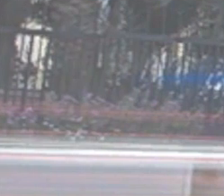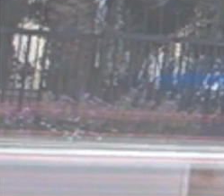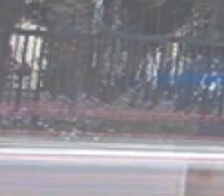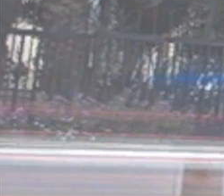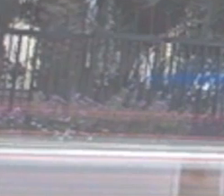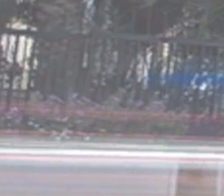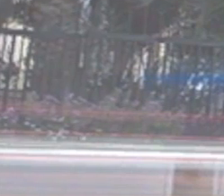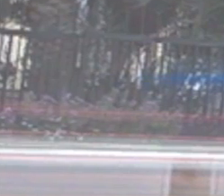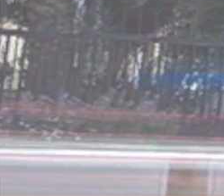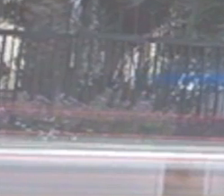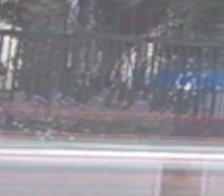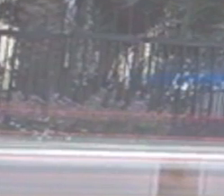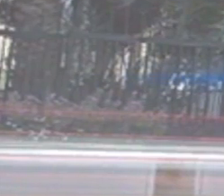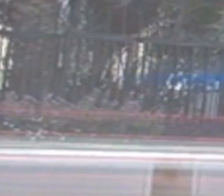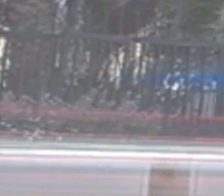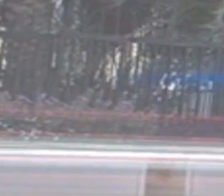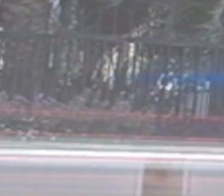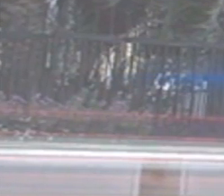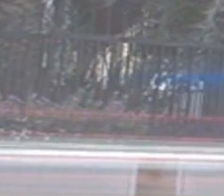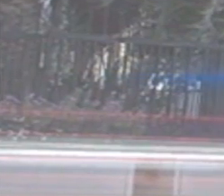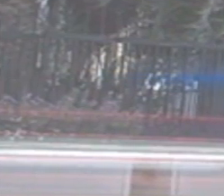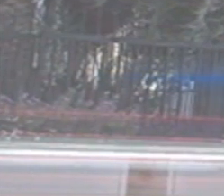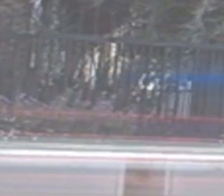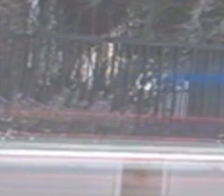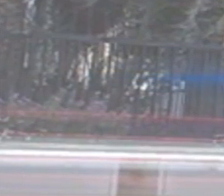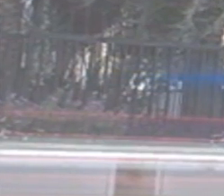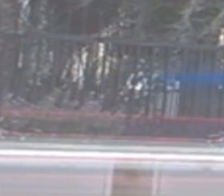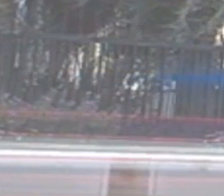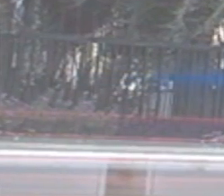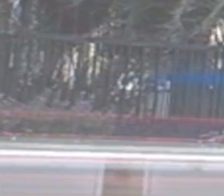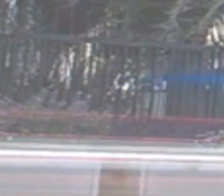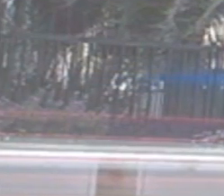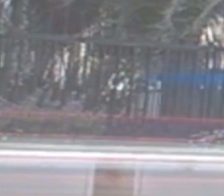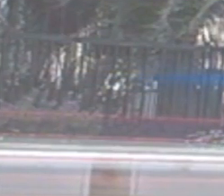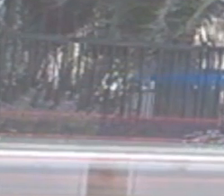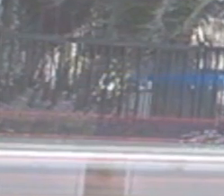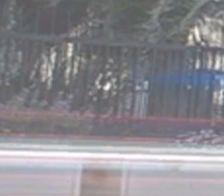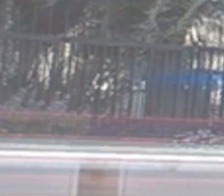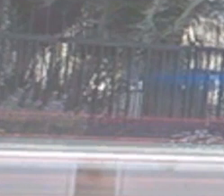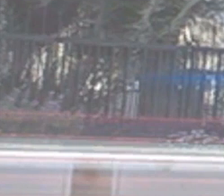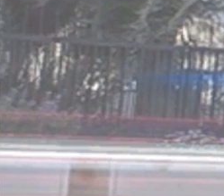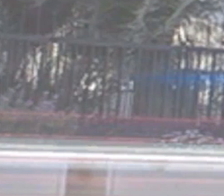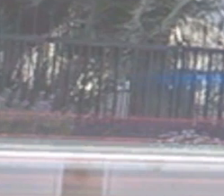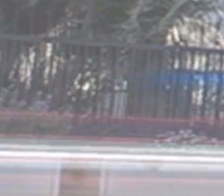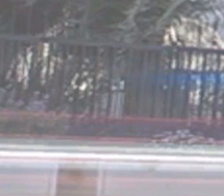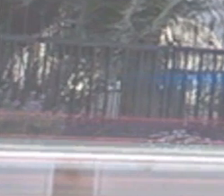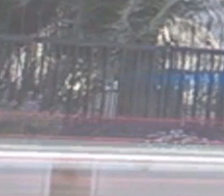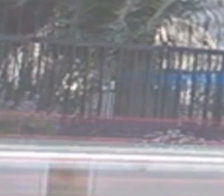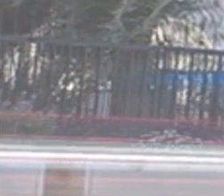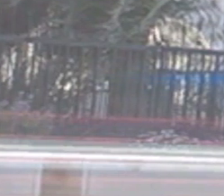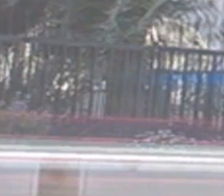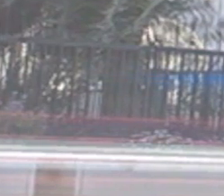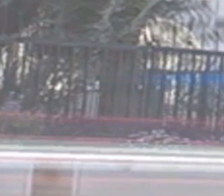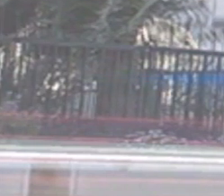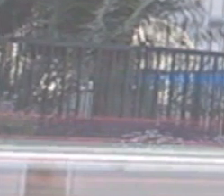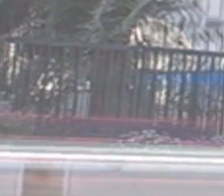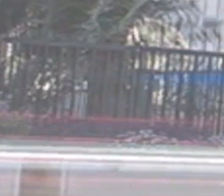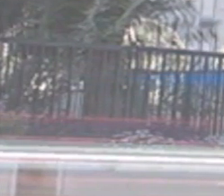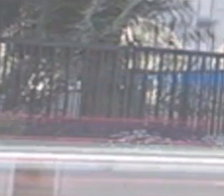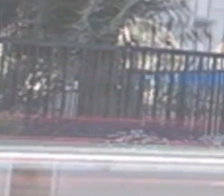الترشيح منذ فتح باب التسجيل 1833 مرشحا بينهم خمس نساء